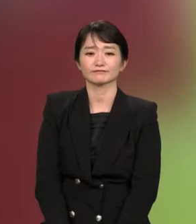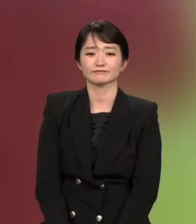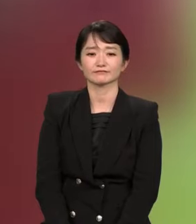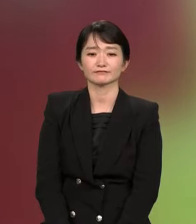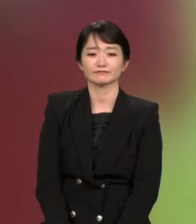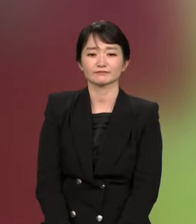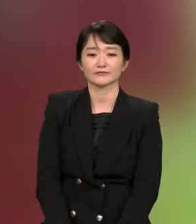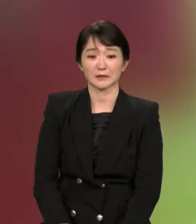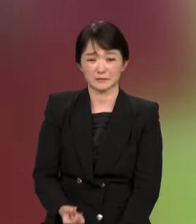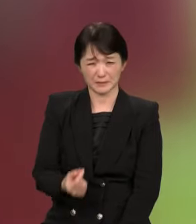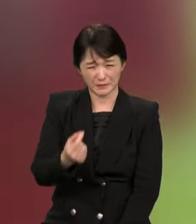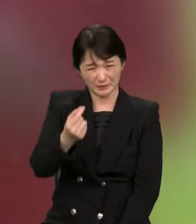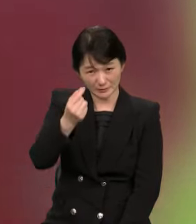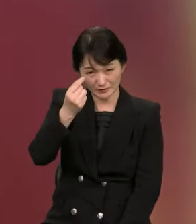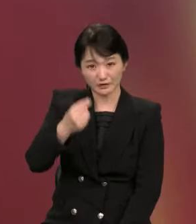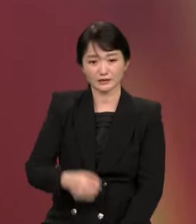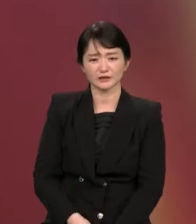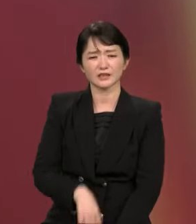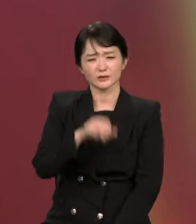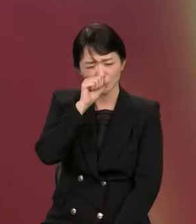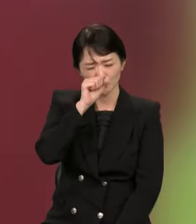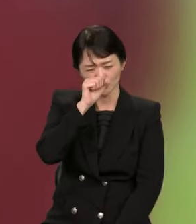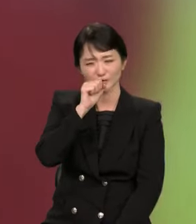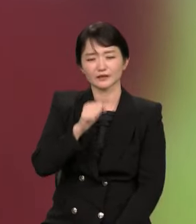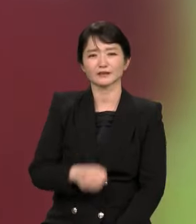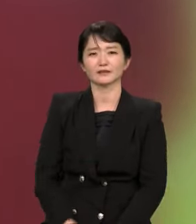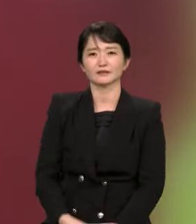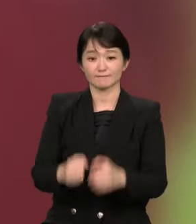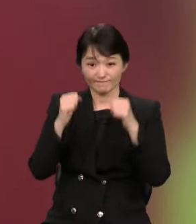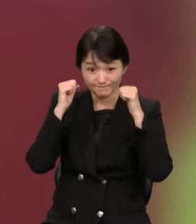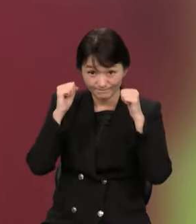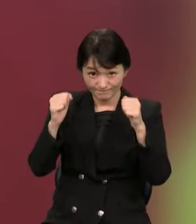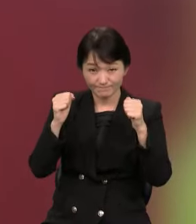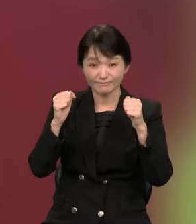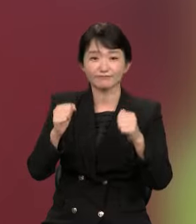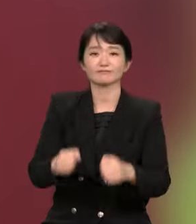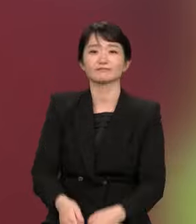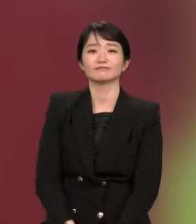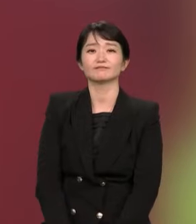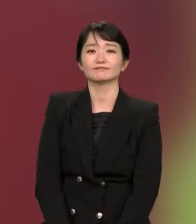빨리, 빨리, 빨리. 좋아, 좋아, 좋아. 파이팅 갑니다.